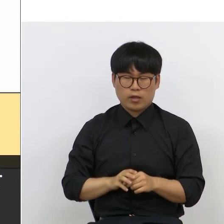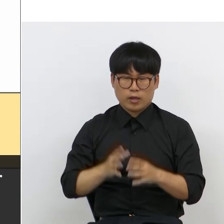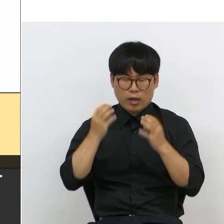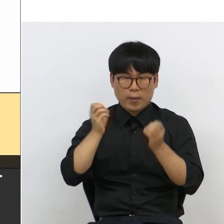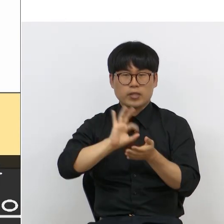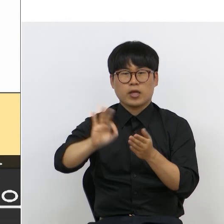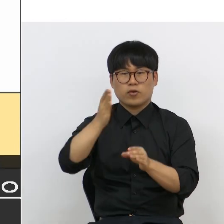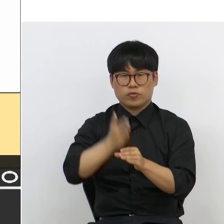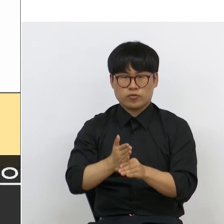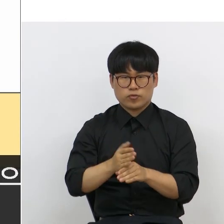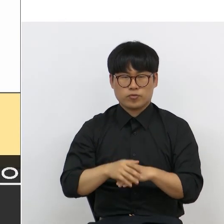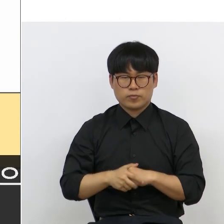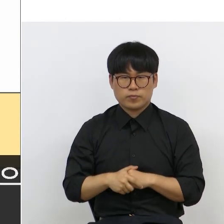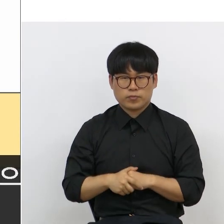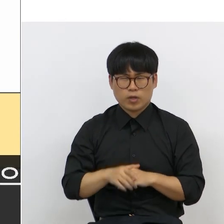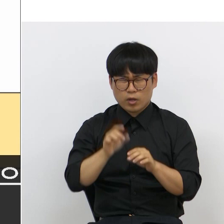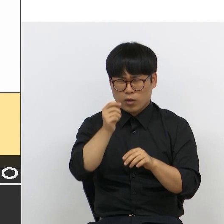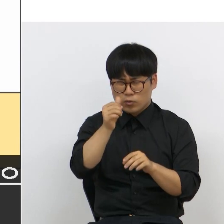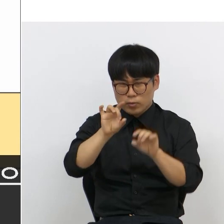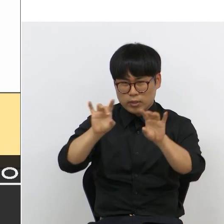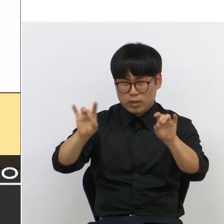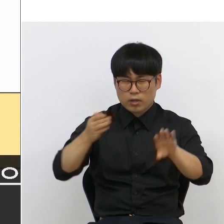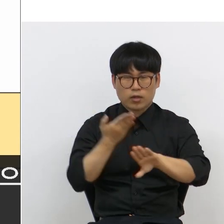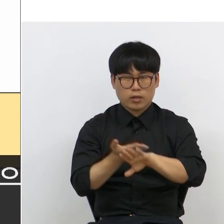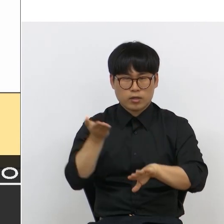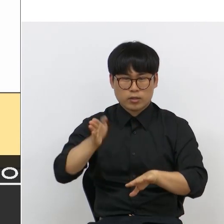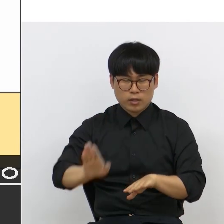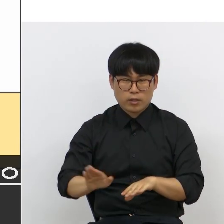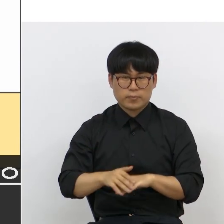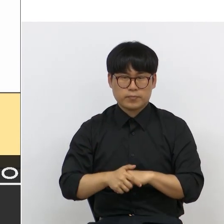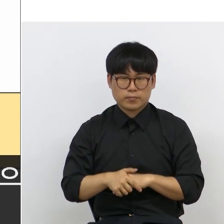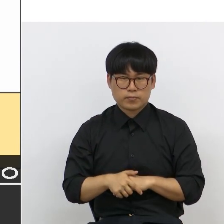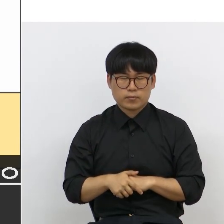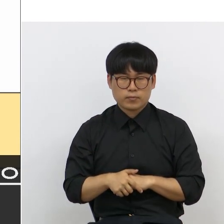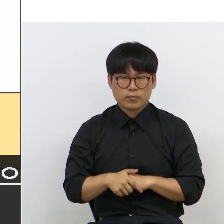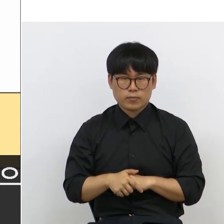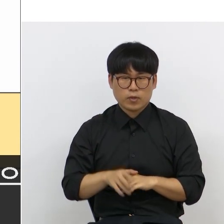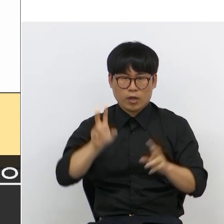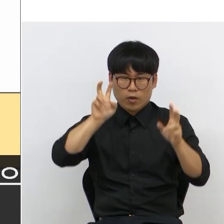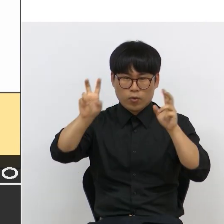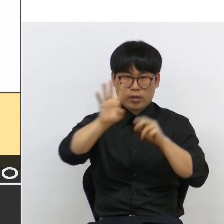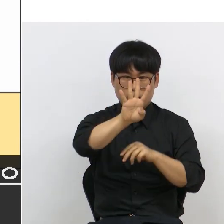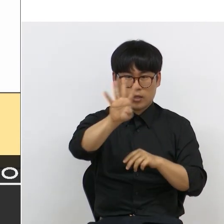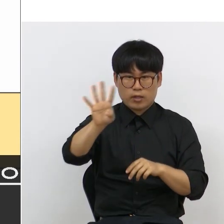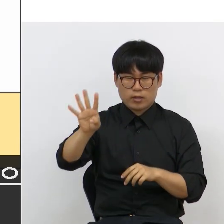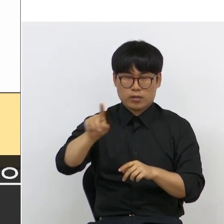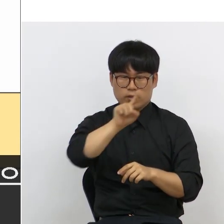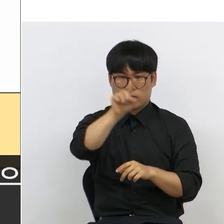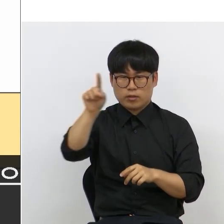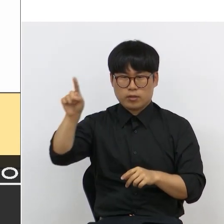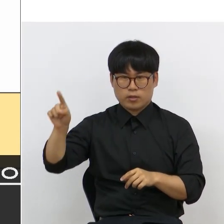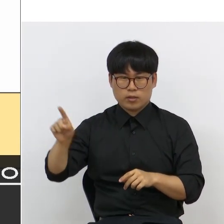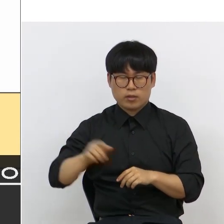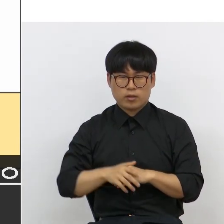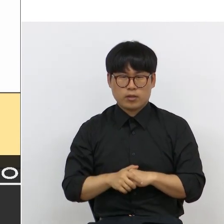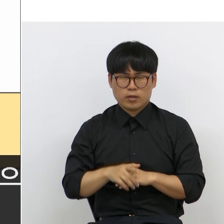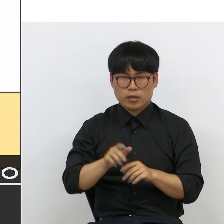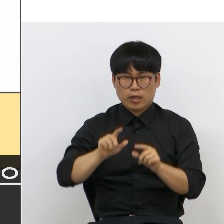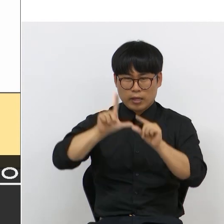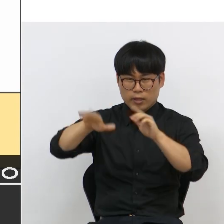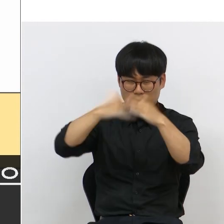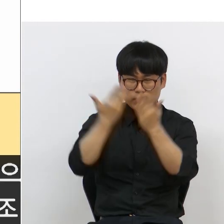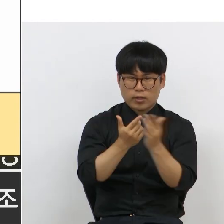물론 이제 다 마켓 쉐어는 조금씩 다르지만 어드밴스 바이오닉스, 코클레아, 메델, 오티콘 이렇게 보면 다